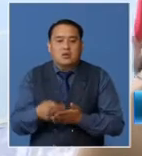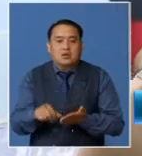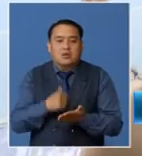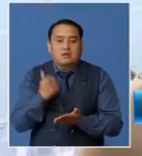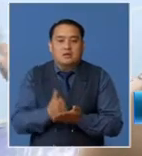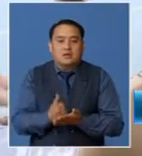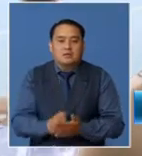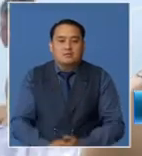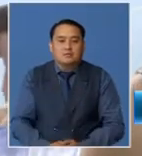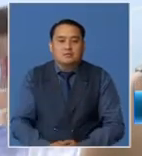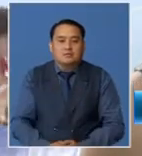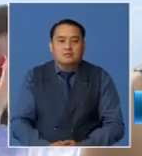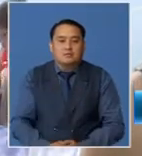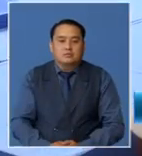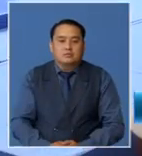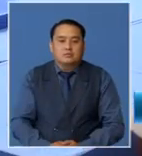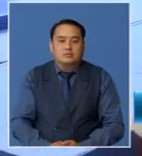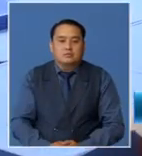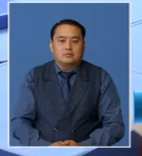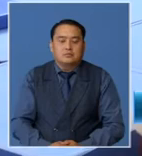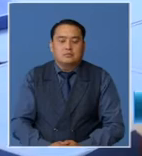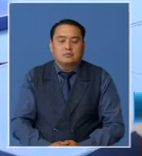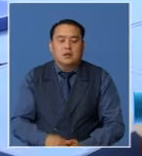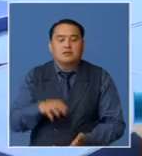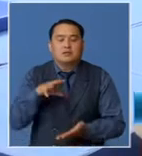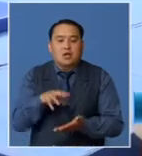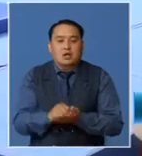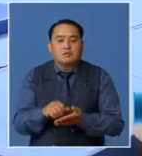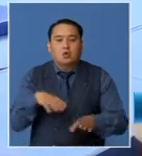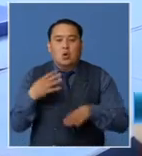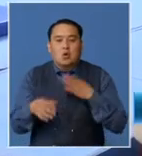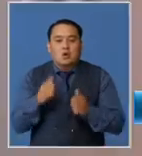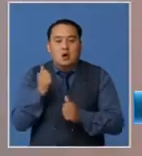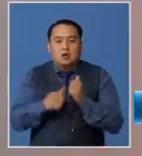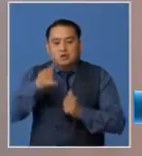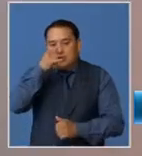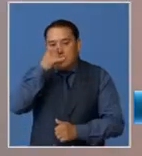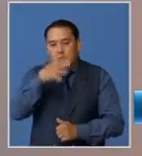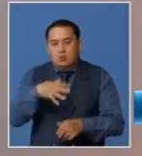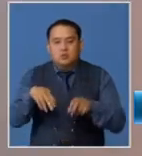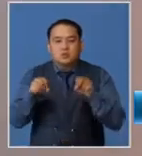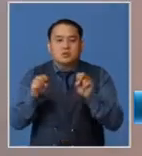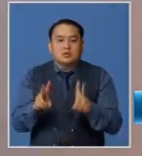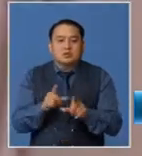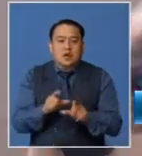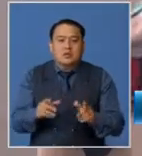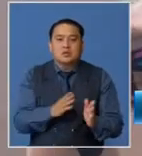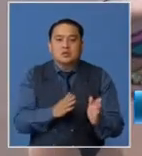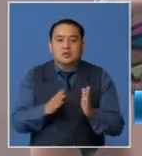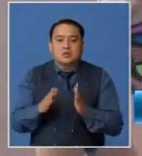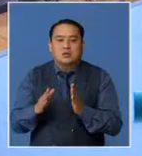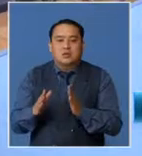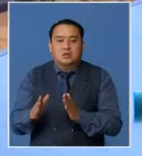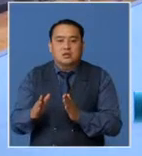главное, сосредоточенно пройти. Заниматься спортивной гимнастикой под силу не каждому, говорит один из специалистов этой дисциплины